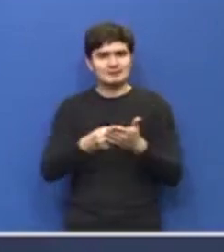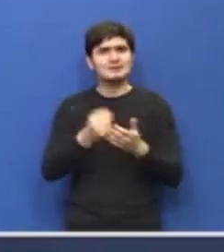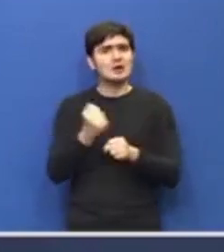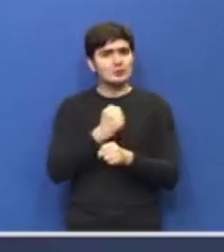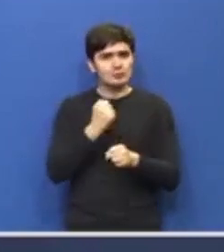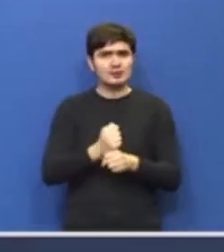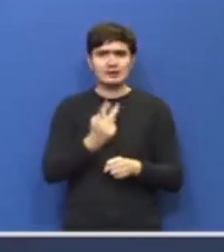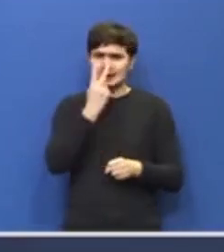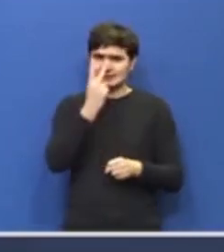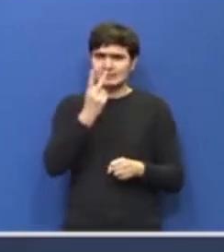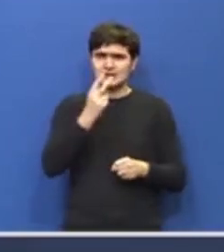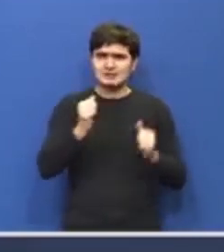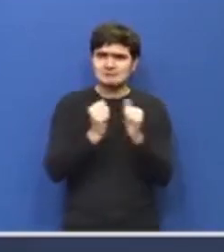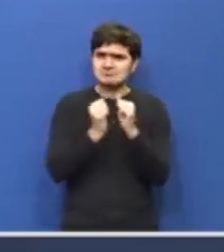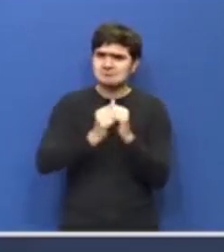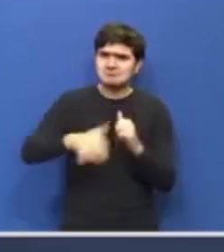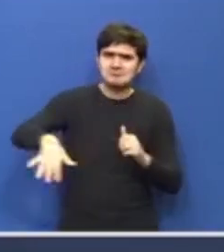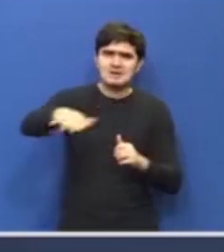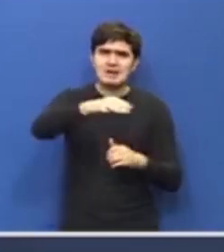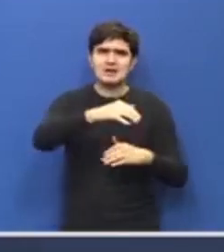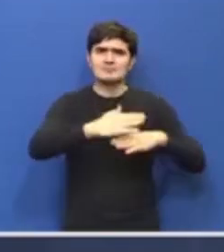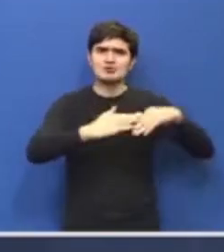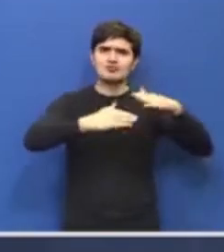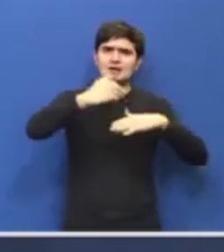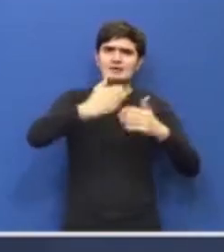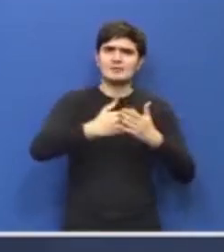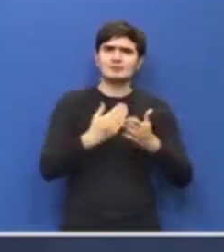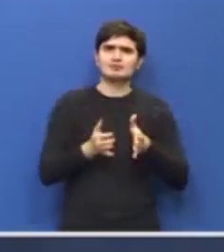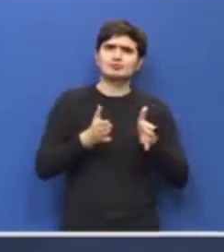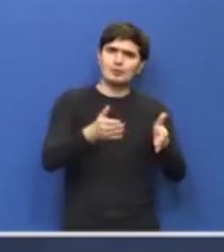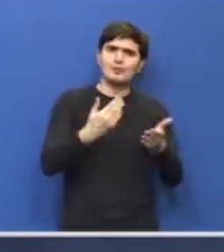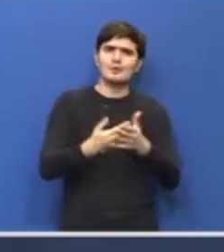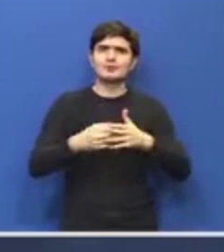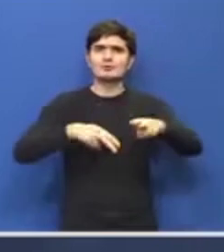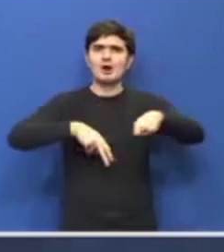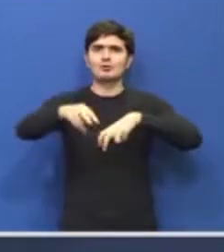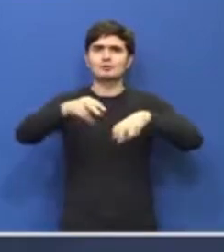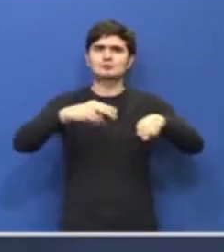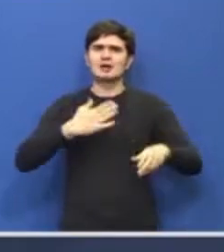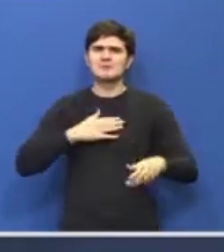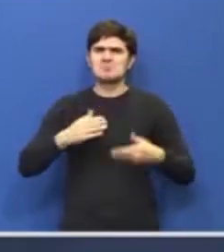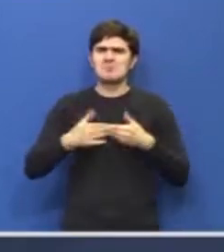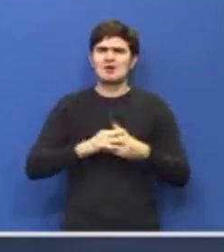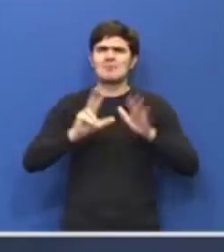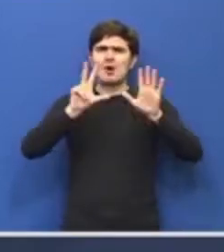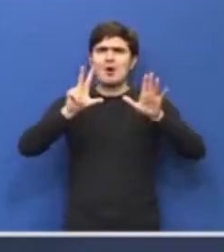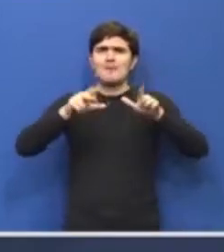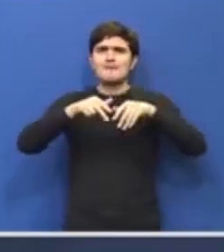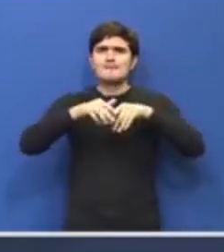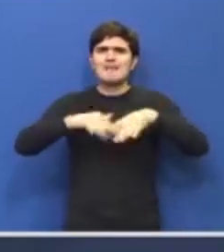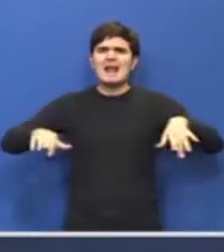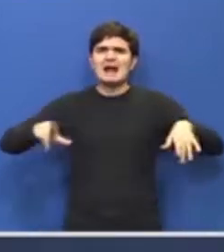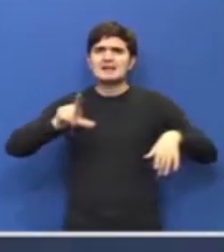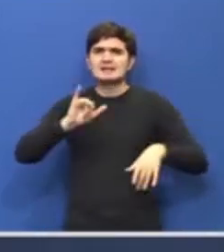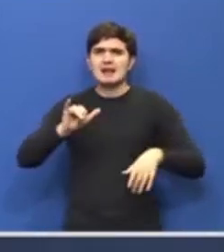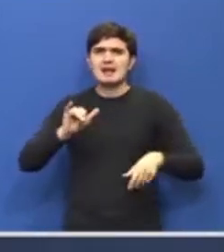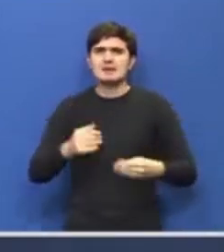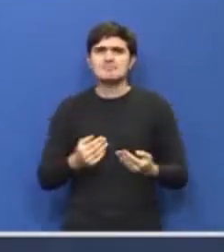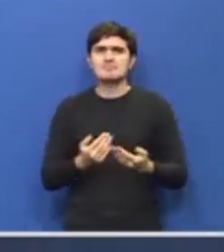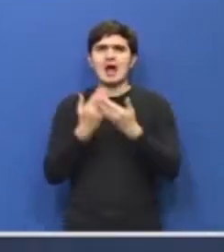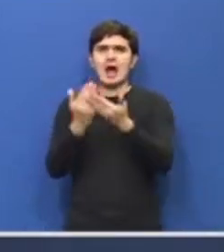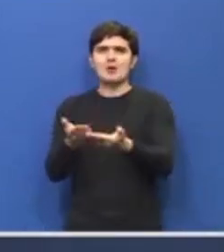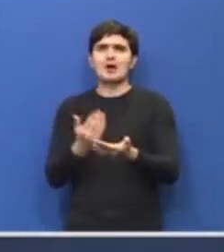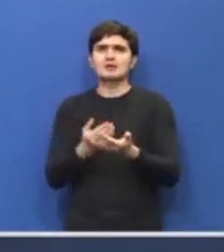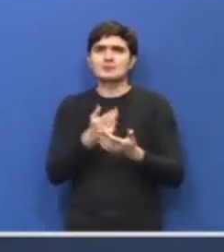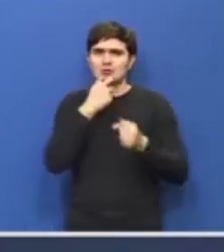se regăsesc în teren pe șantierele de autostrăzi și drumuri. Avem aproape 8 miliarde de lei alocate